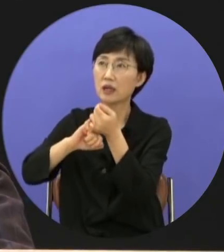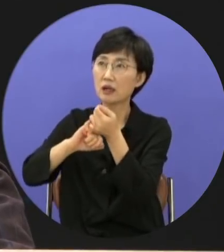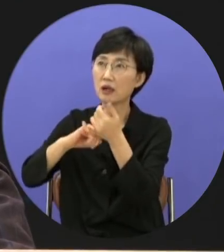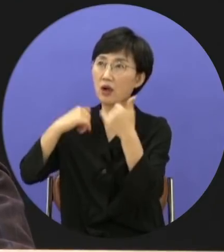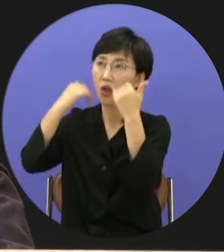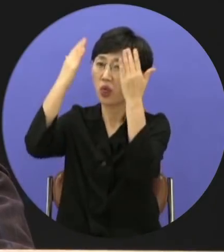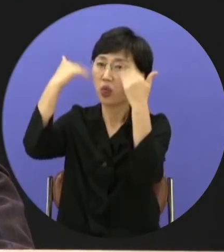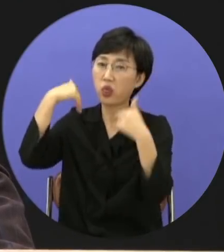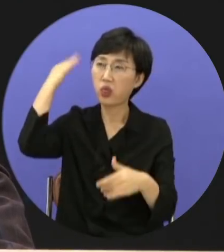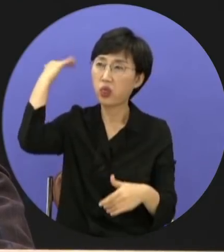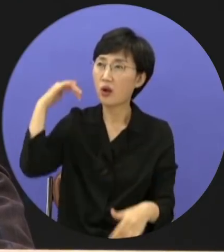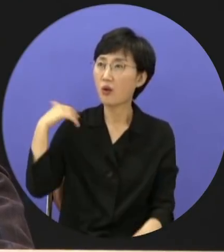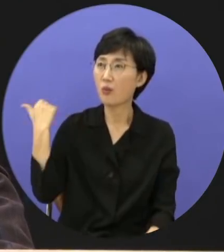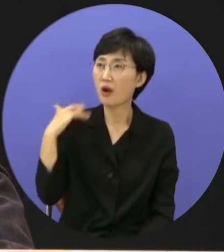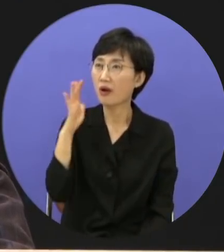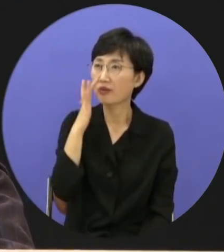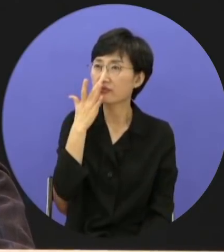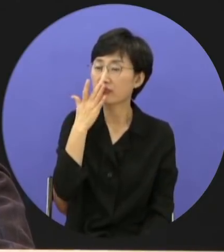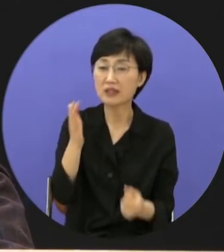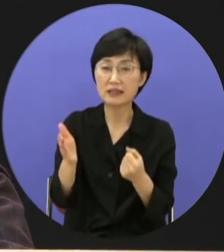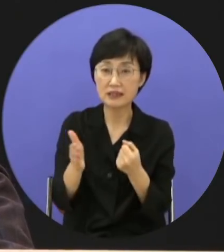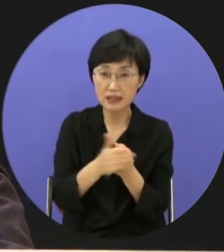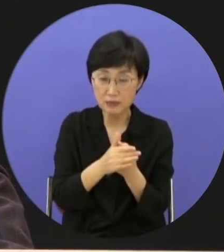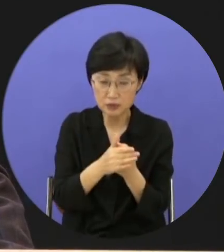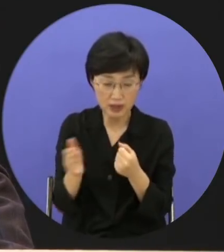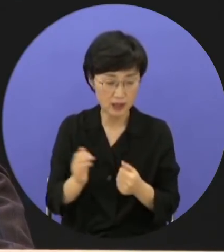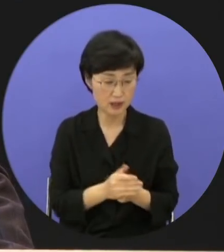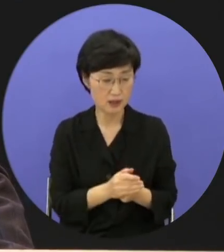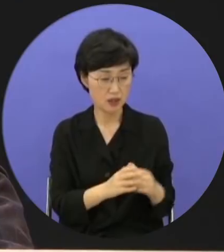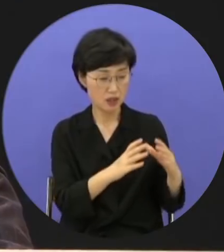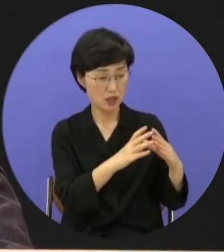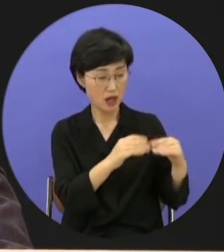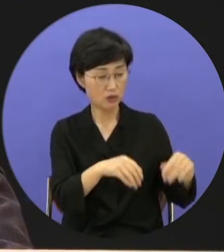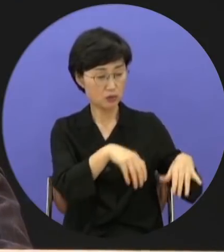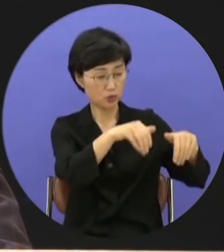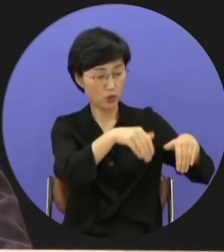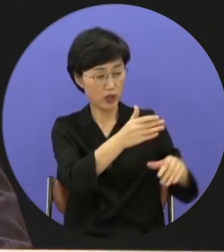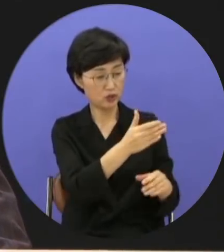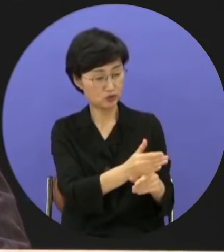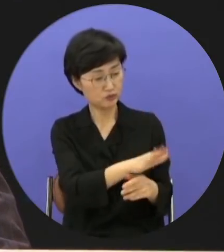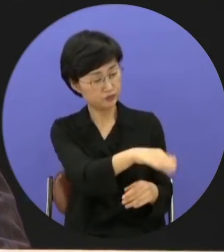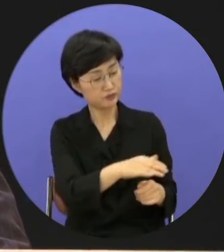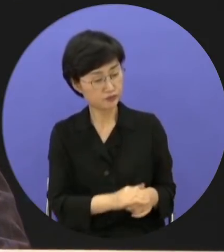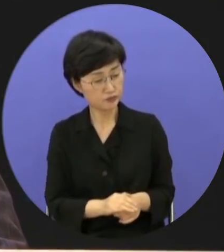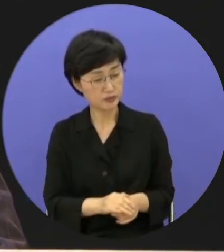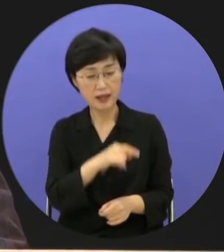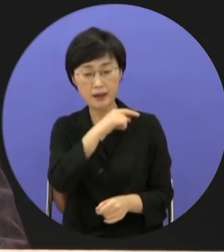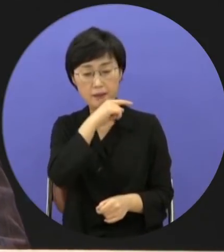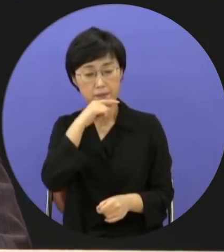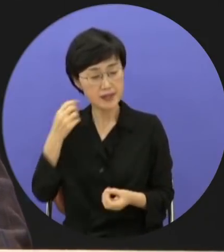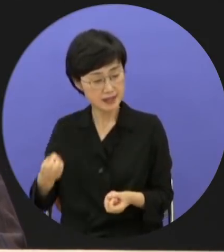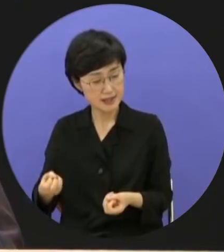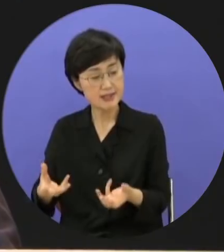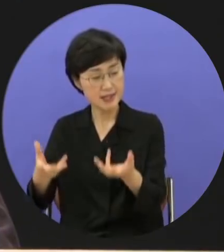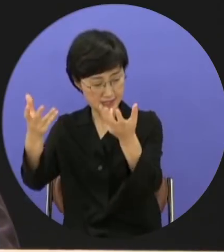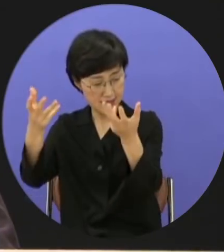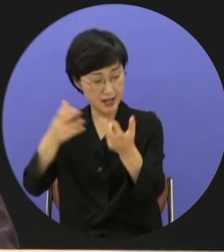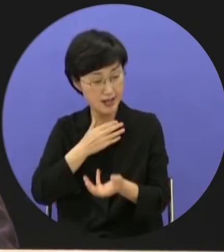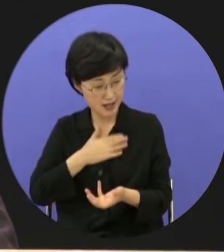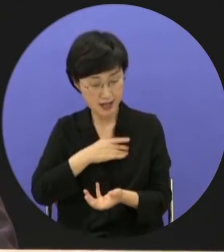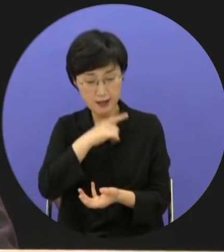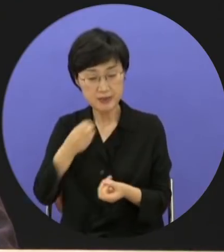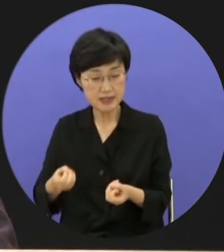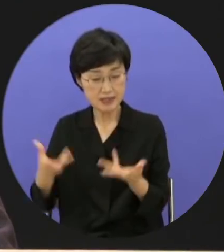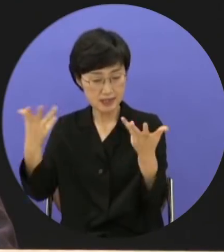됐을 때 출애굽기 3장 18절에 피제사 드리러 간다고 말해라. But because they did not know this, again God instructs